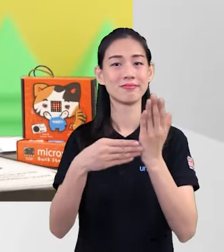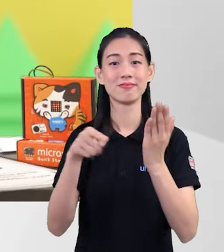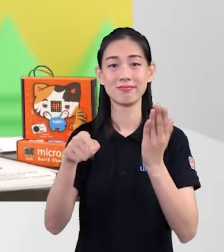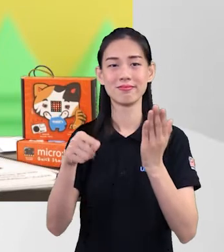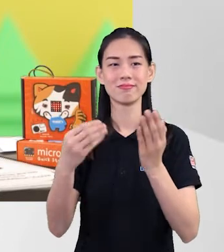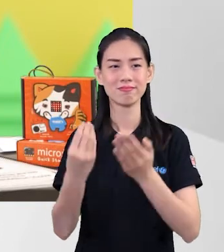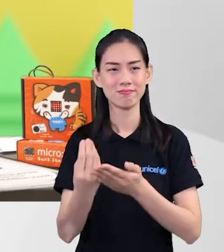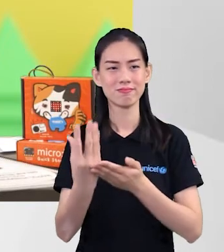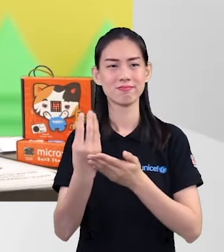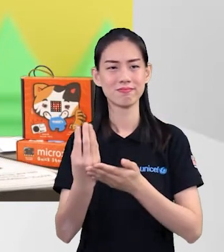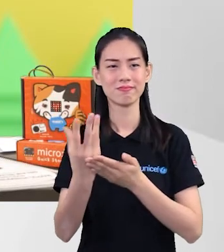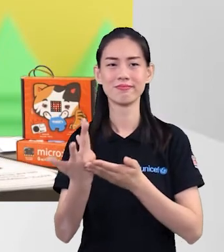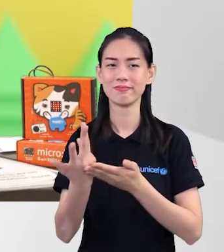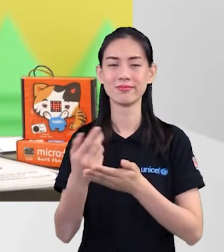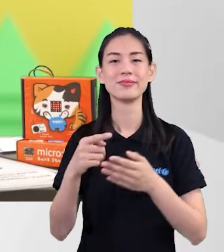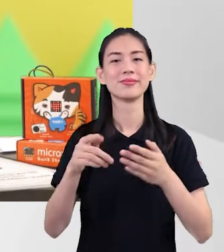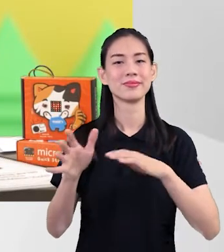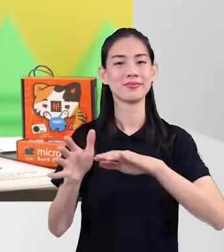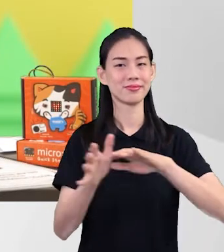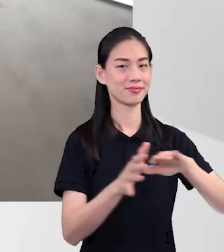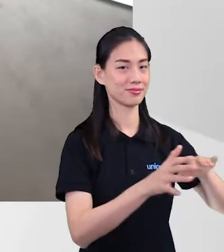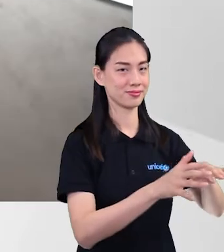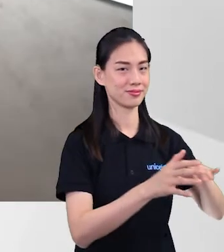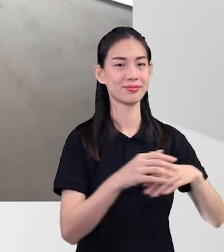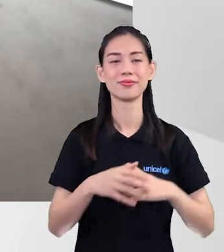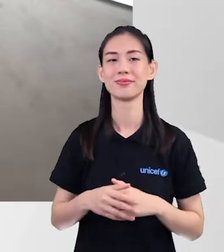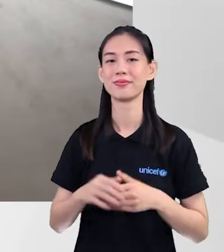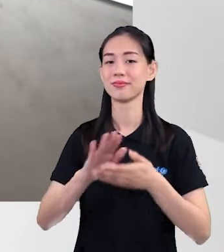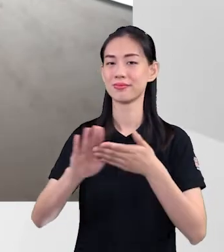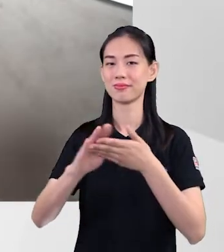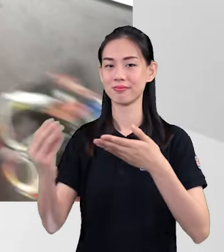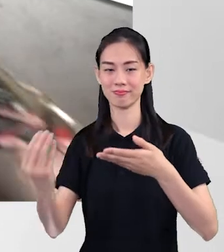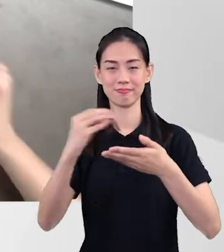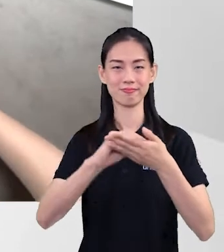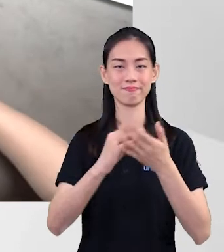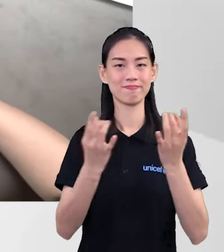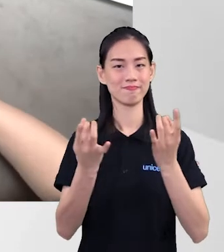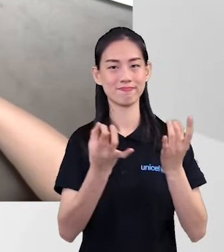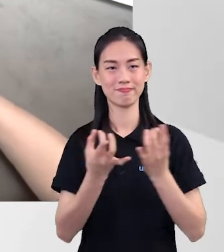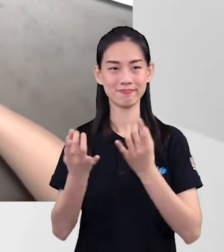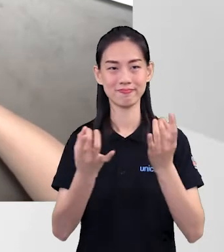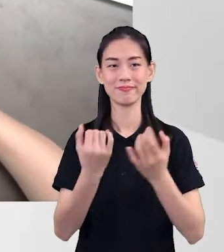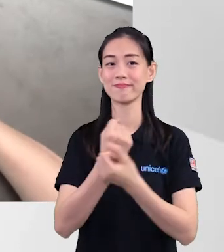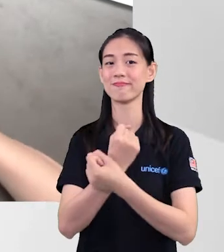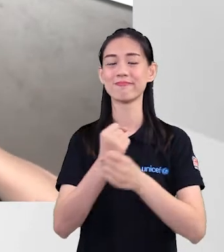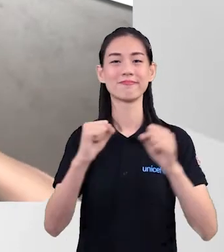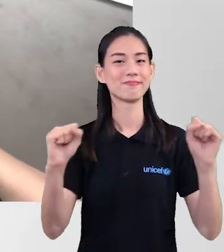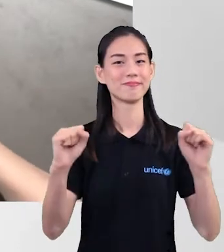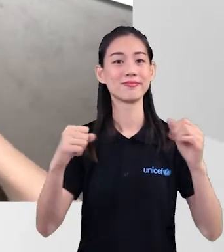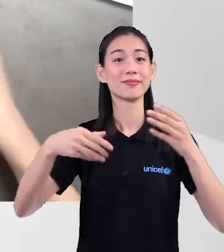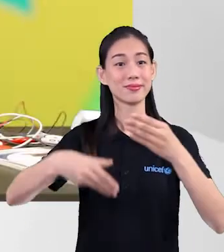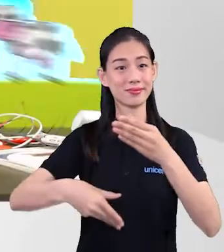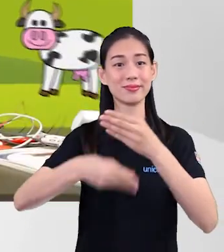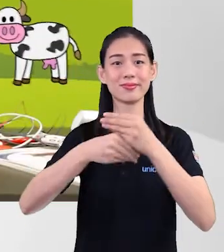On bekalan kuasa dan perhatikan apa yang berlaku apabila tanduk lembu dipegang. Kemaskan projek anda dan cuba susunkan wire dan papan Microbit supaya tidak kelihatan dari